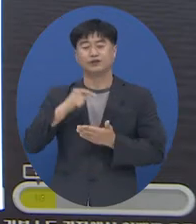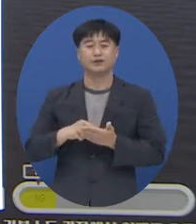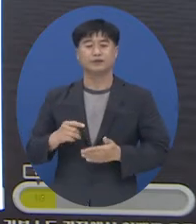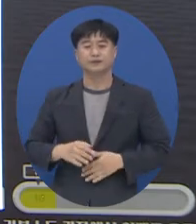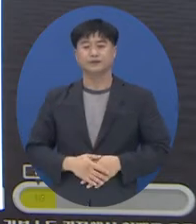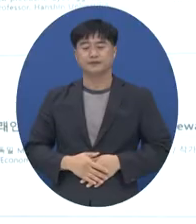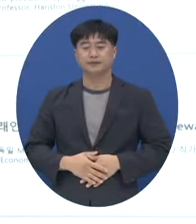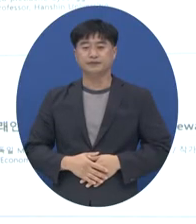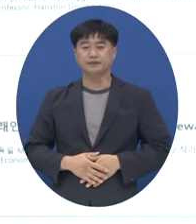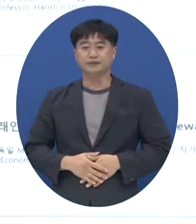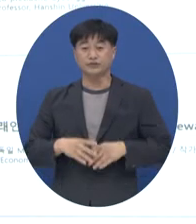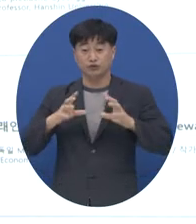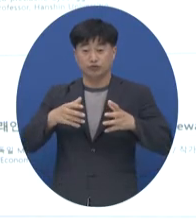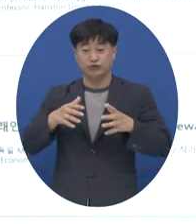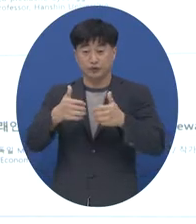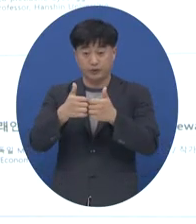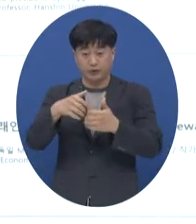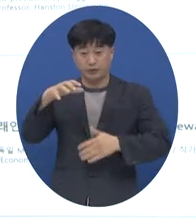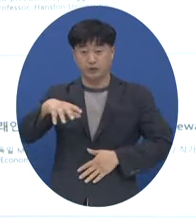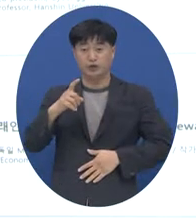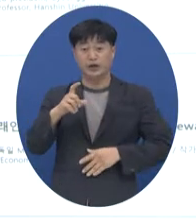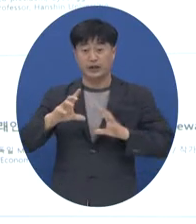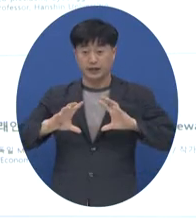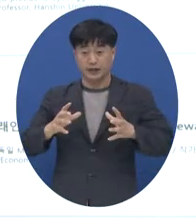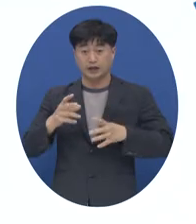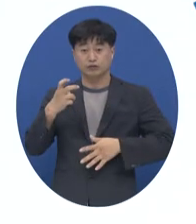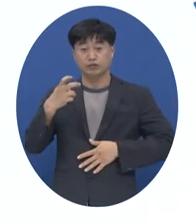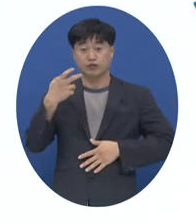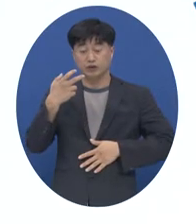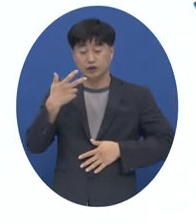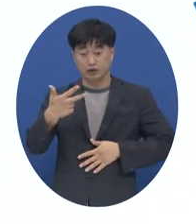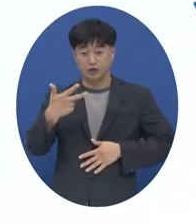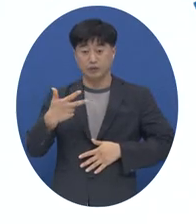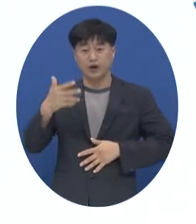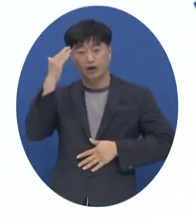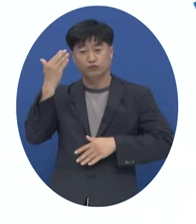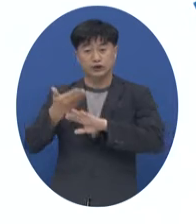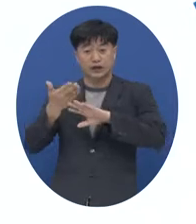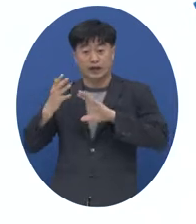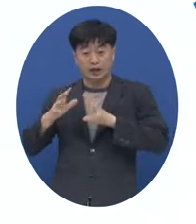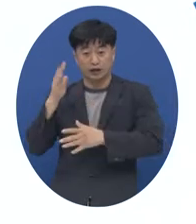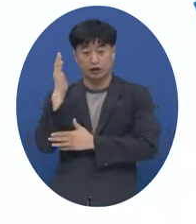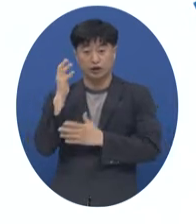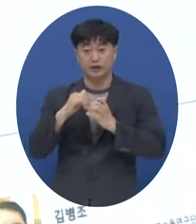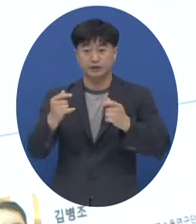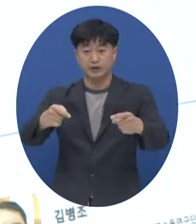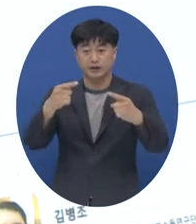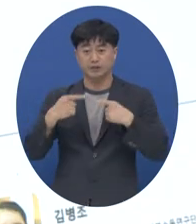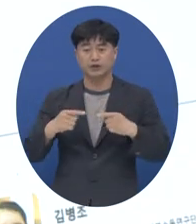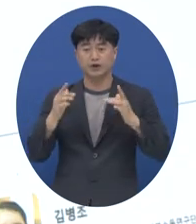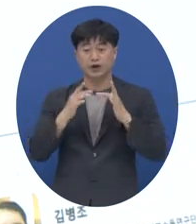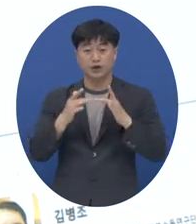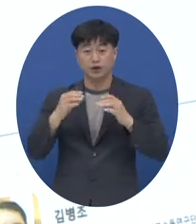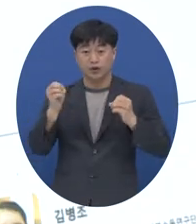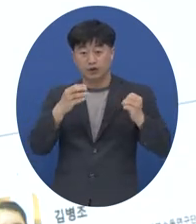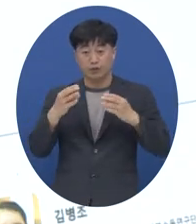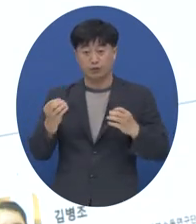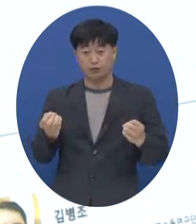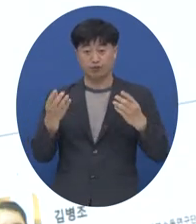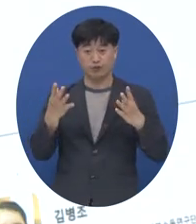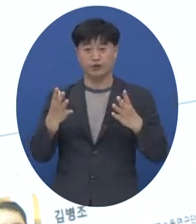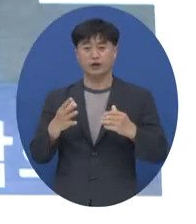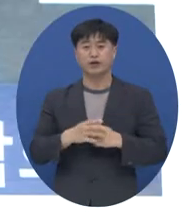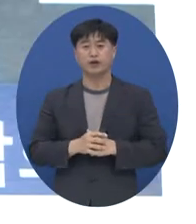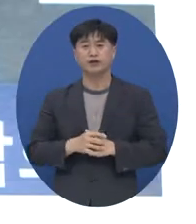쉽습니다 국제 콘퍼런스 센 11개국 27명의 국내 매연 사가 참여하고 랜서 토크콘서트